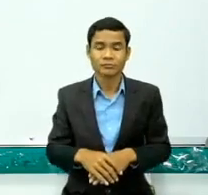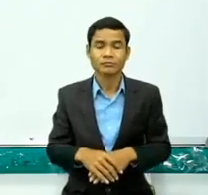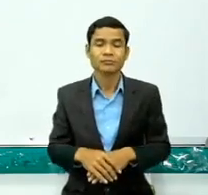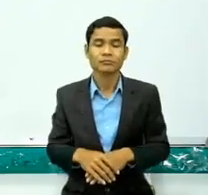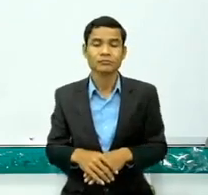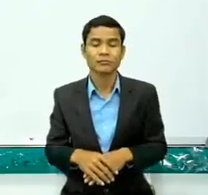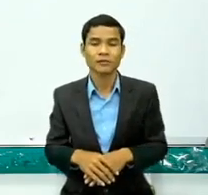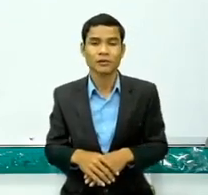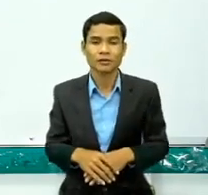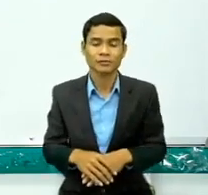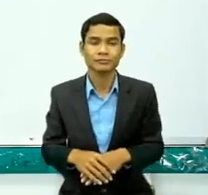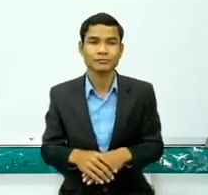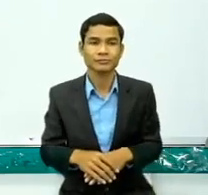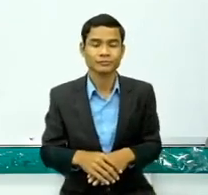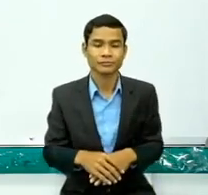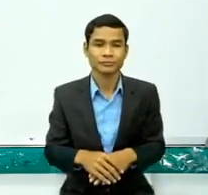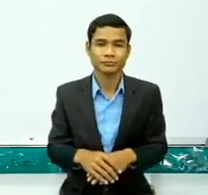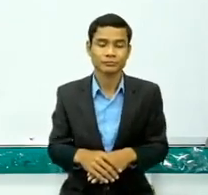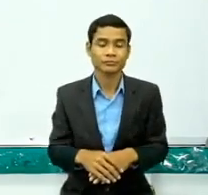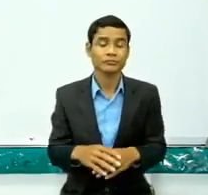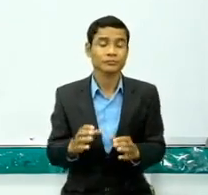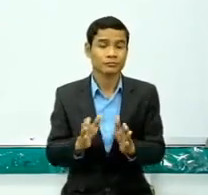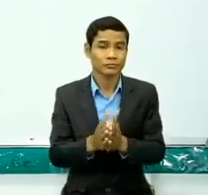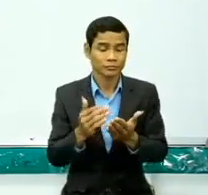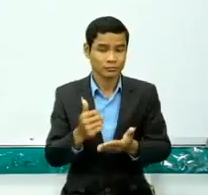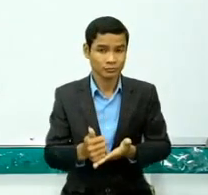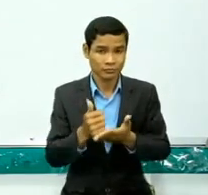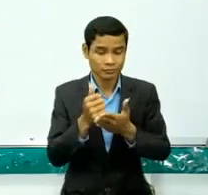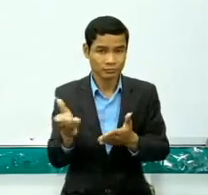ចាកូនលើកសិភៅជំនួយរបស់កូនឡើង